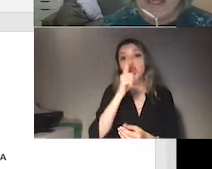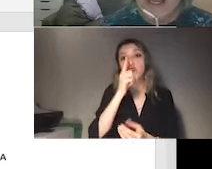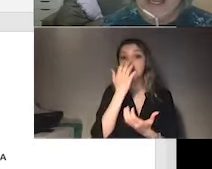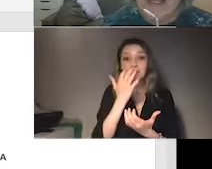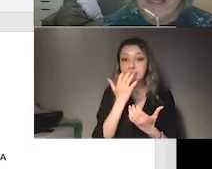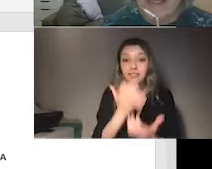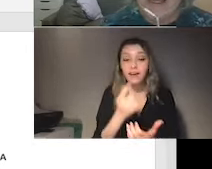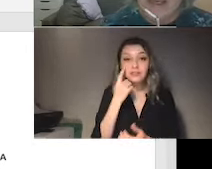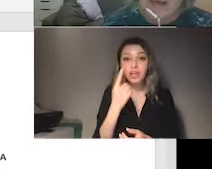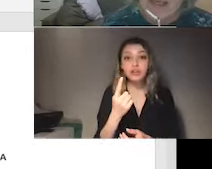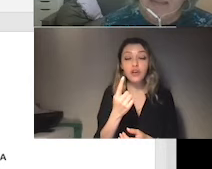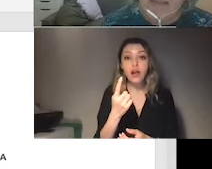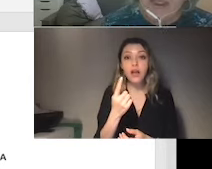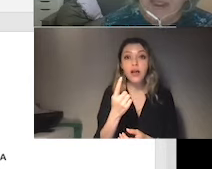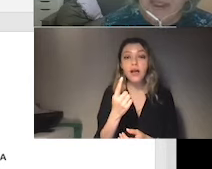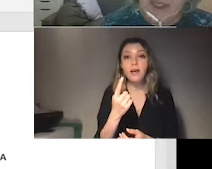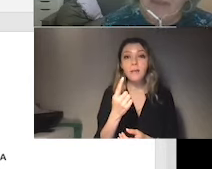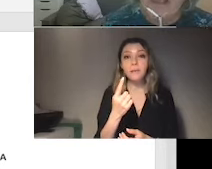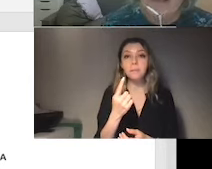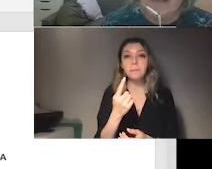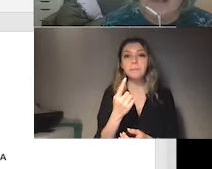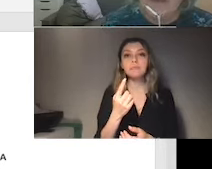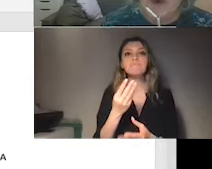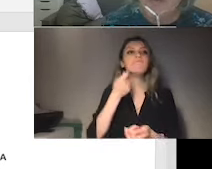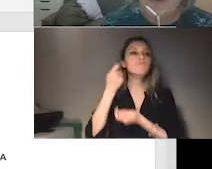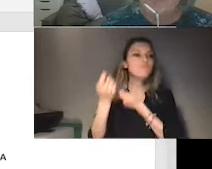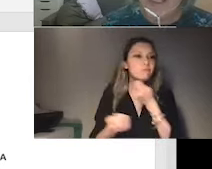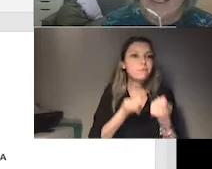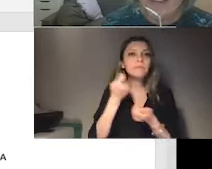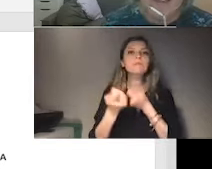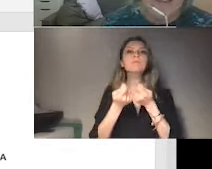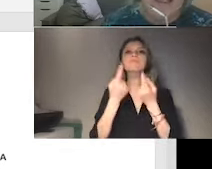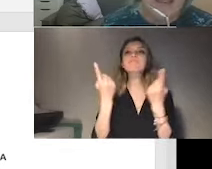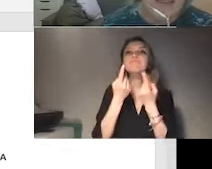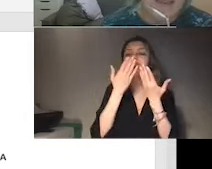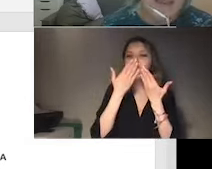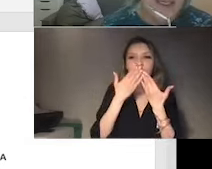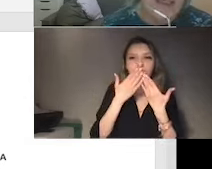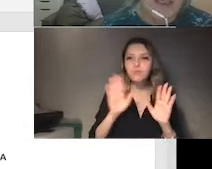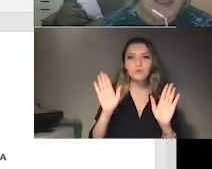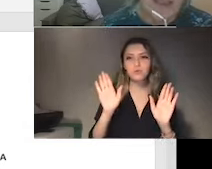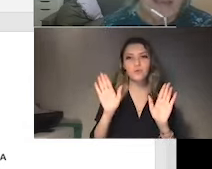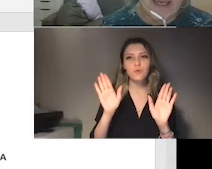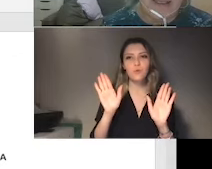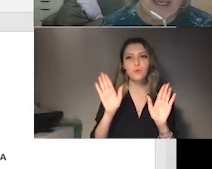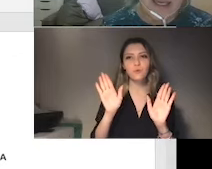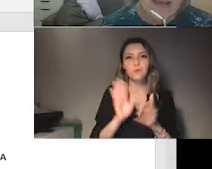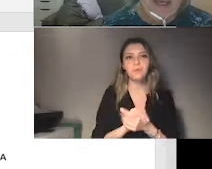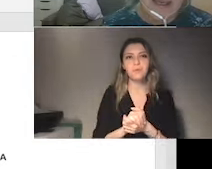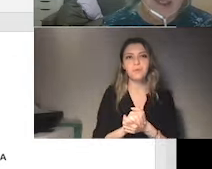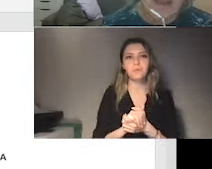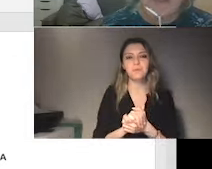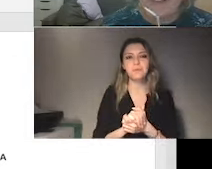tavsiyelerle ilgili bir çaba görmüyoruz. Yani şey açısından sadece